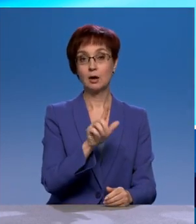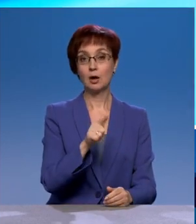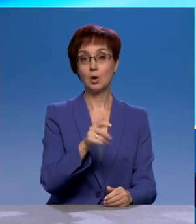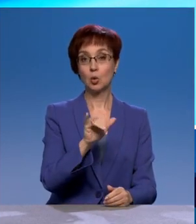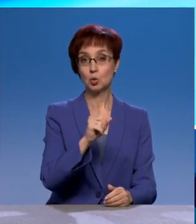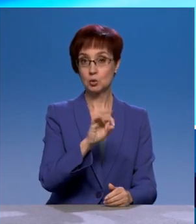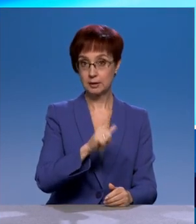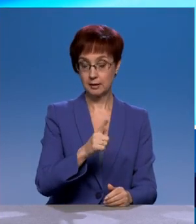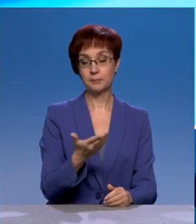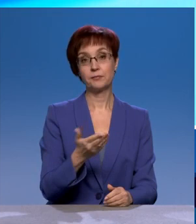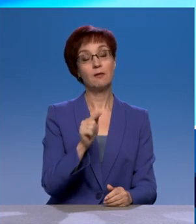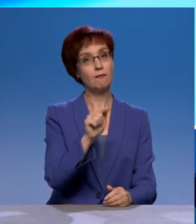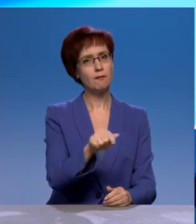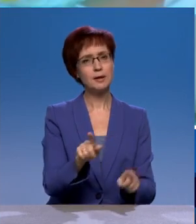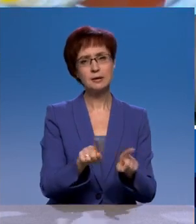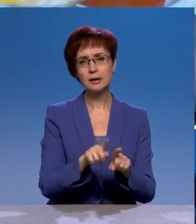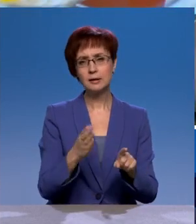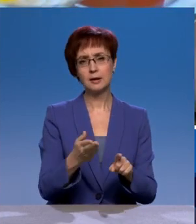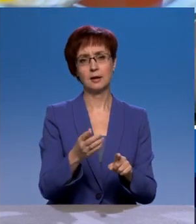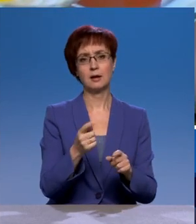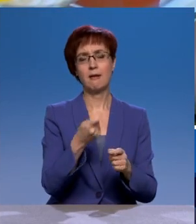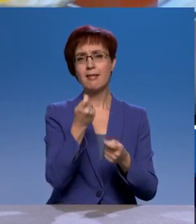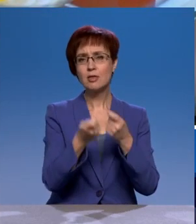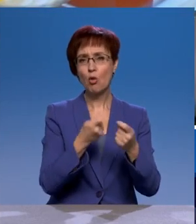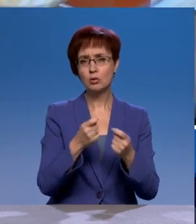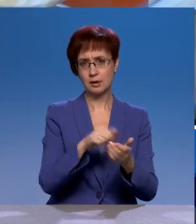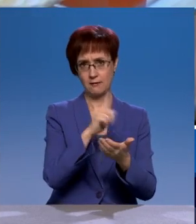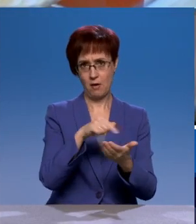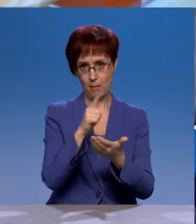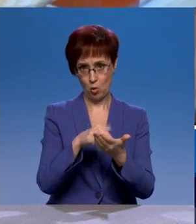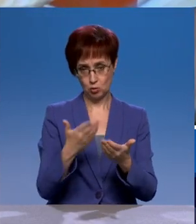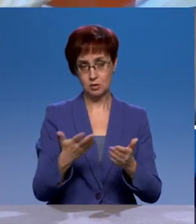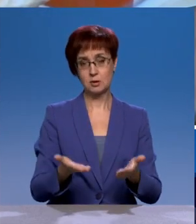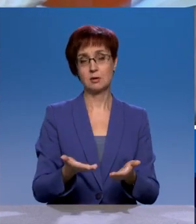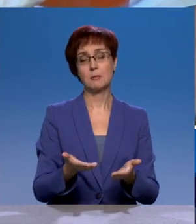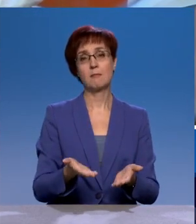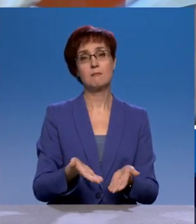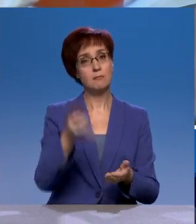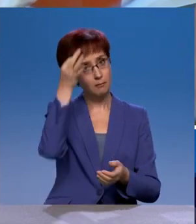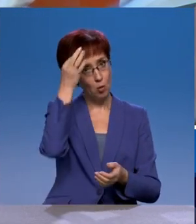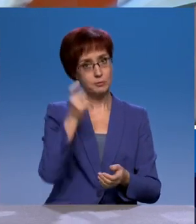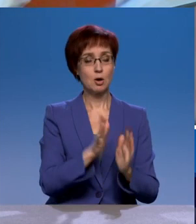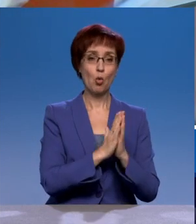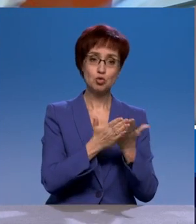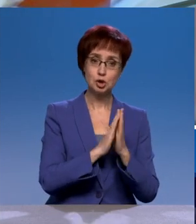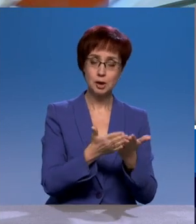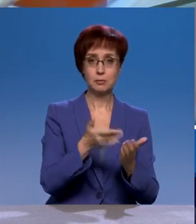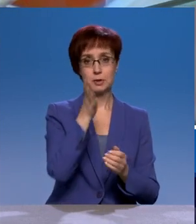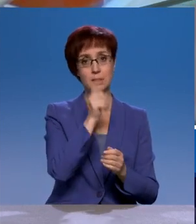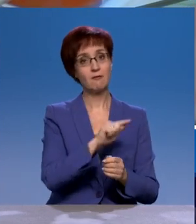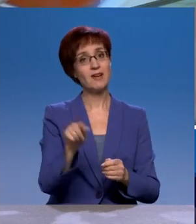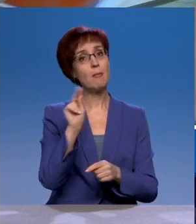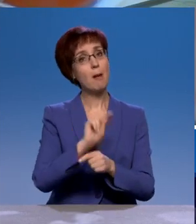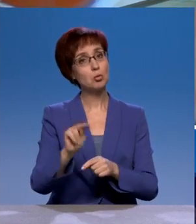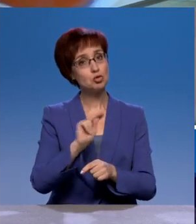подняли тоненькие вопросы про учебники, про время обучения. А скажите, пожалуйста, а кто,